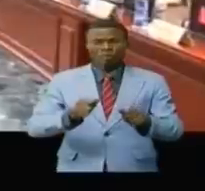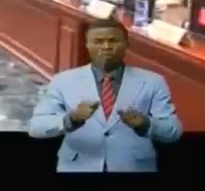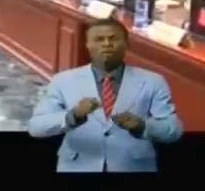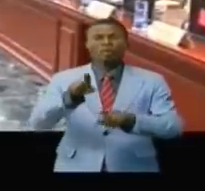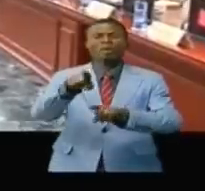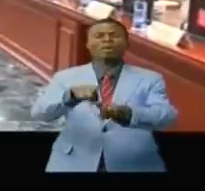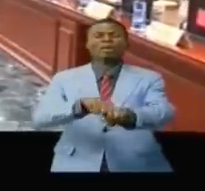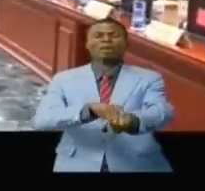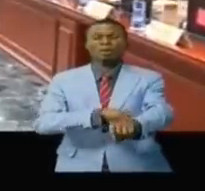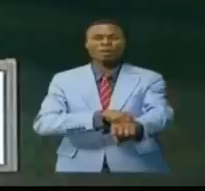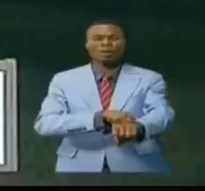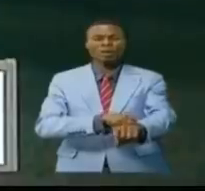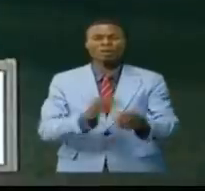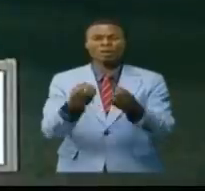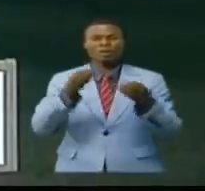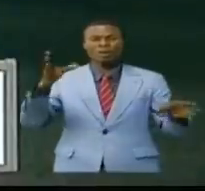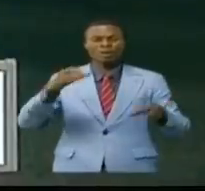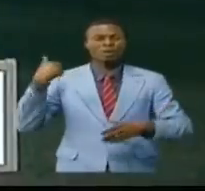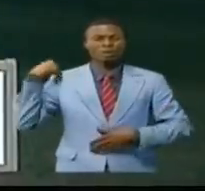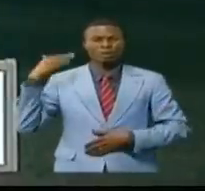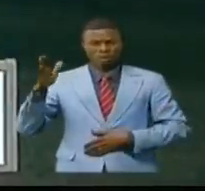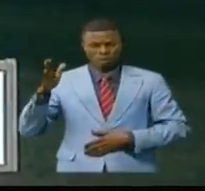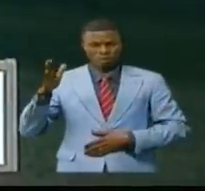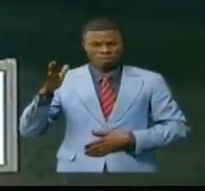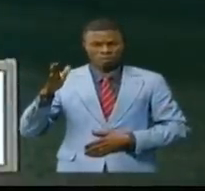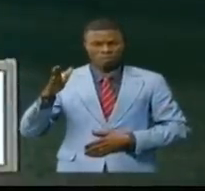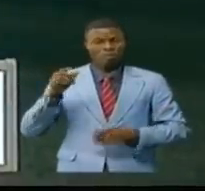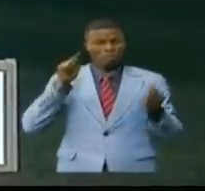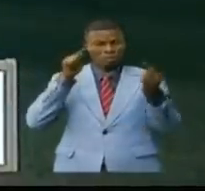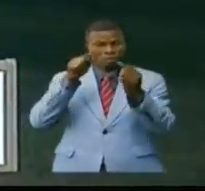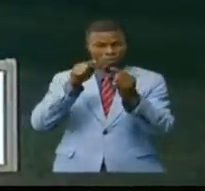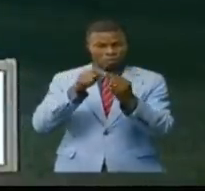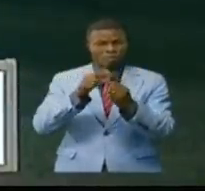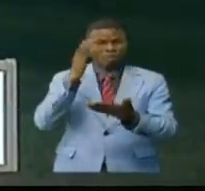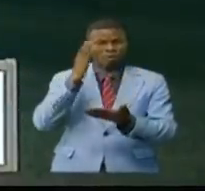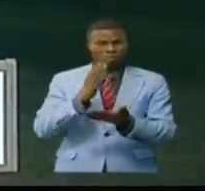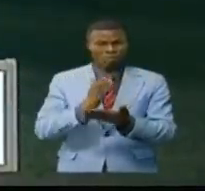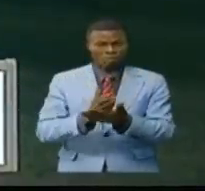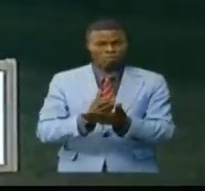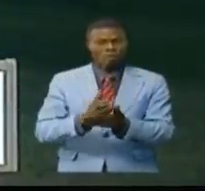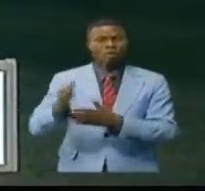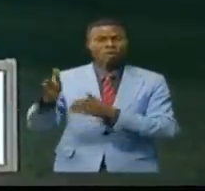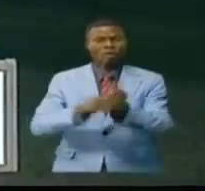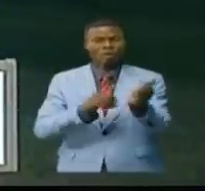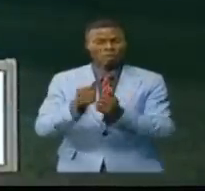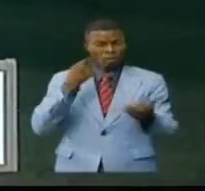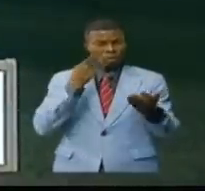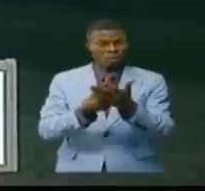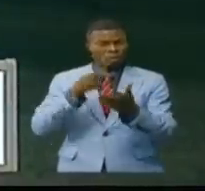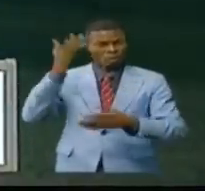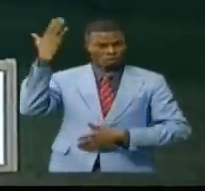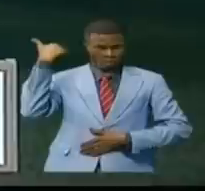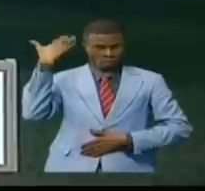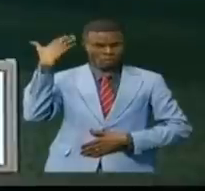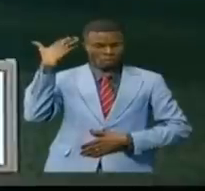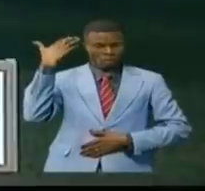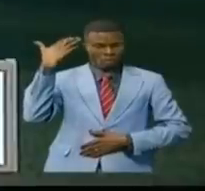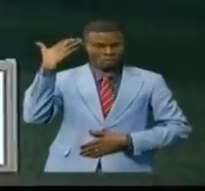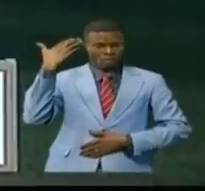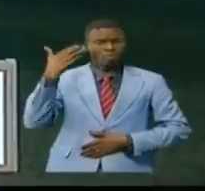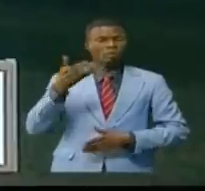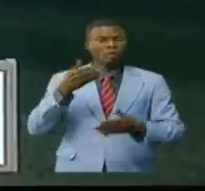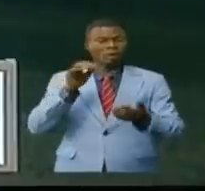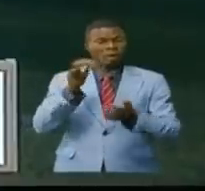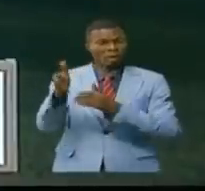terme du patrimoine de l'État. Dans l'objectif de mettre fin aux abus constatés par le passé, lesquels